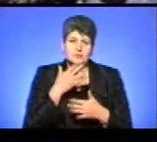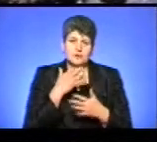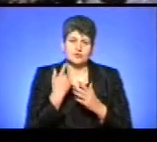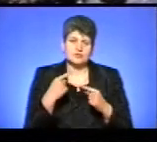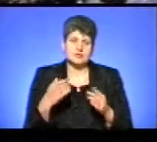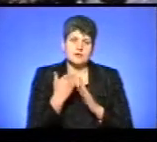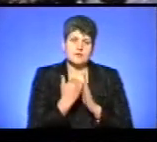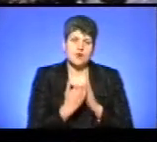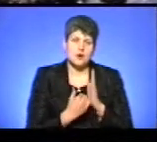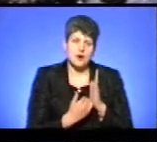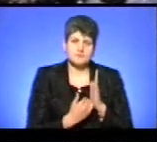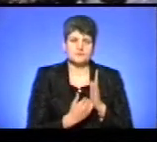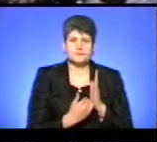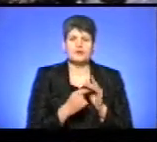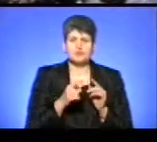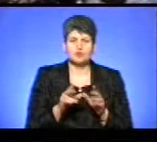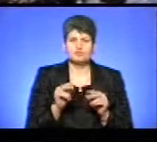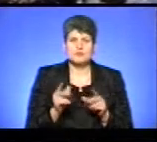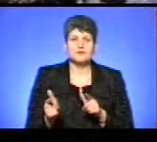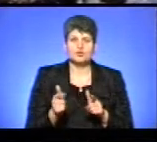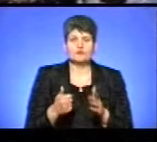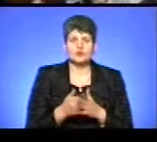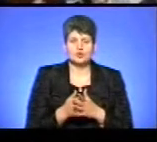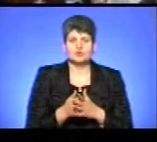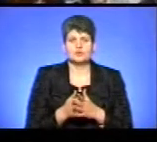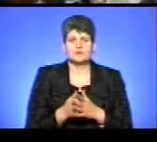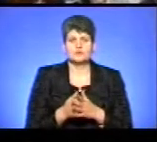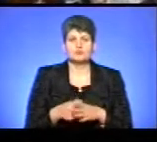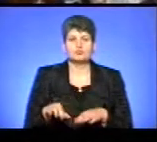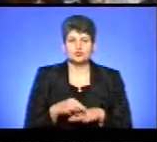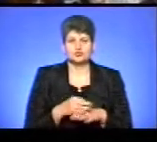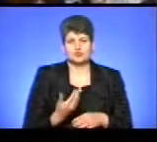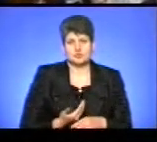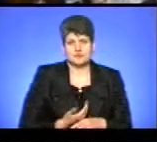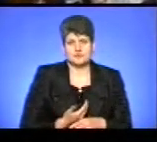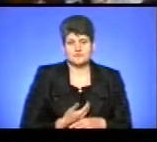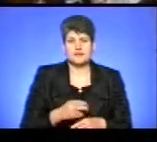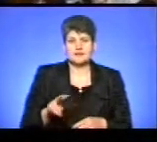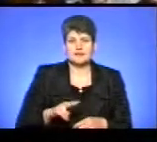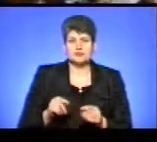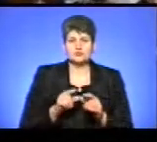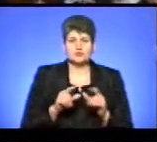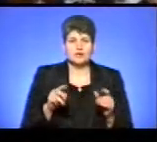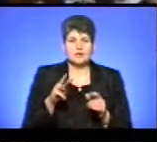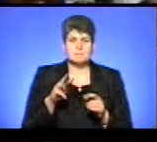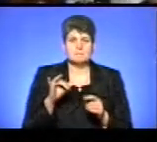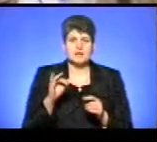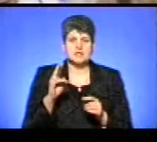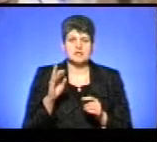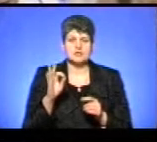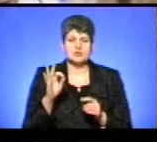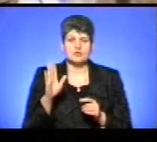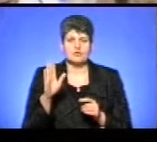програм, в тому числі підготовки до подружнього життя. Директор Мишковецької загальноосвітньої школи перших-третіх ступенів